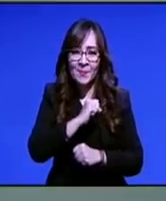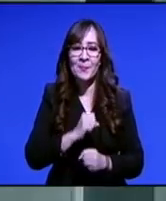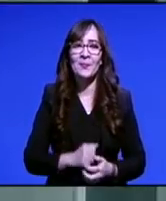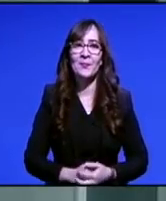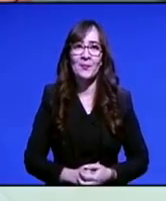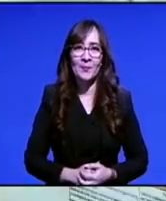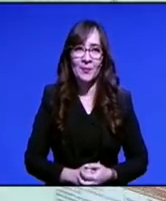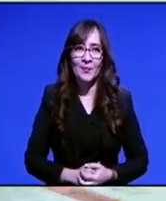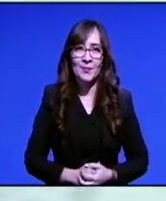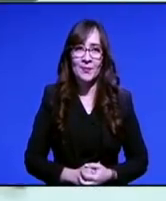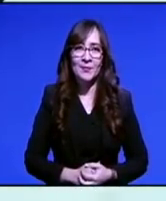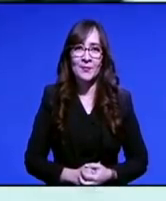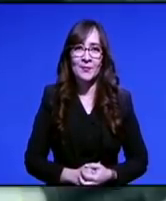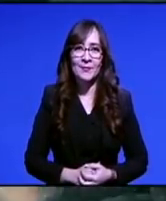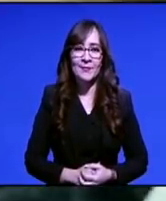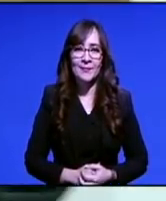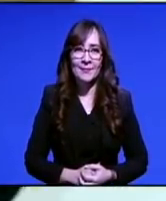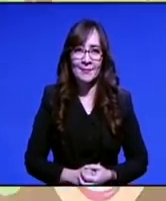loh.